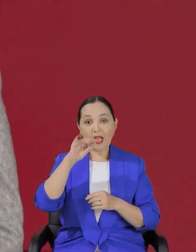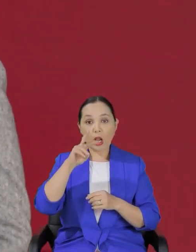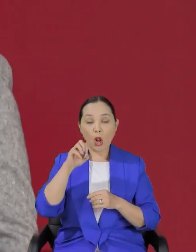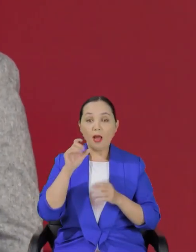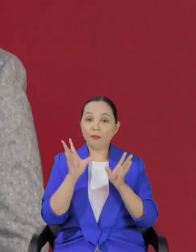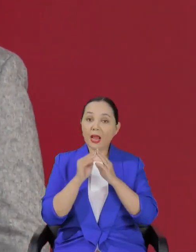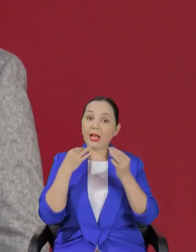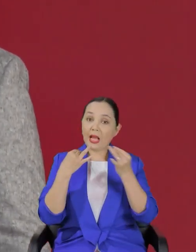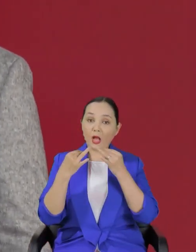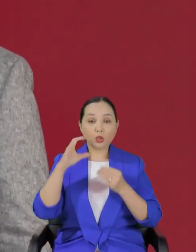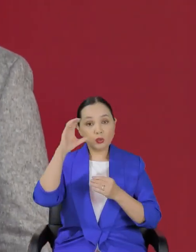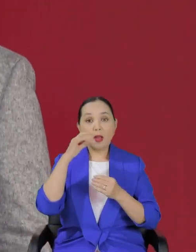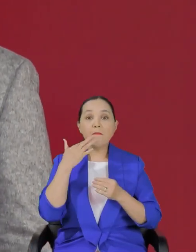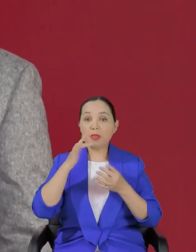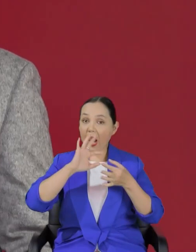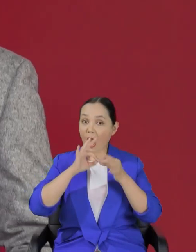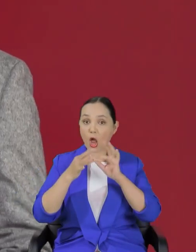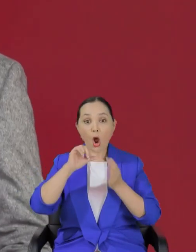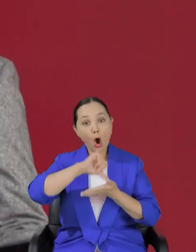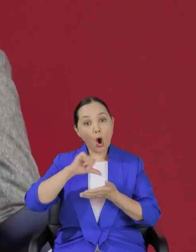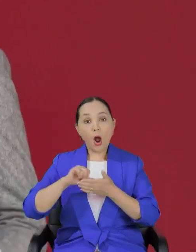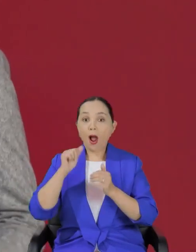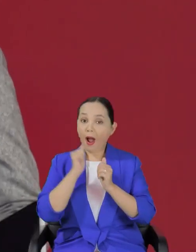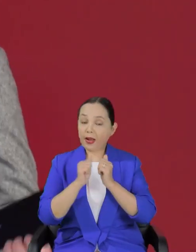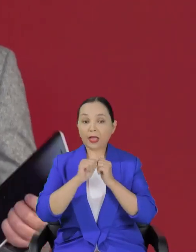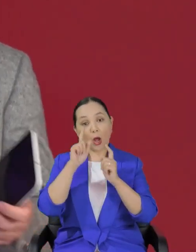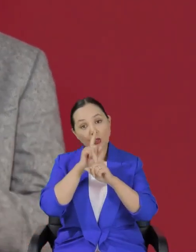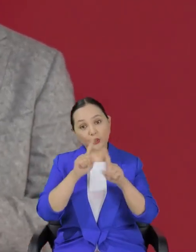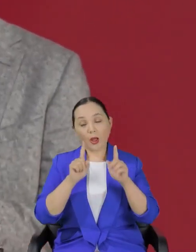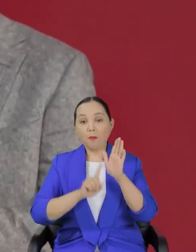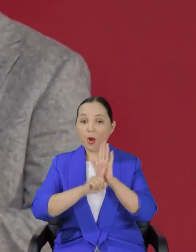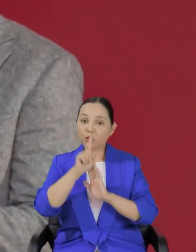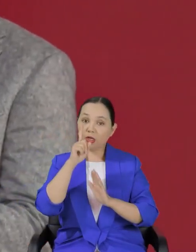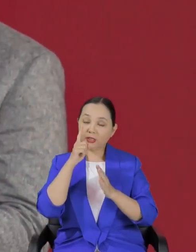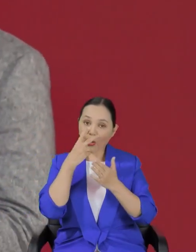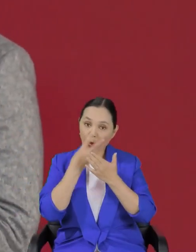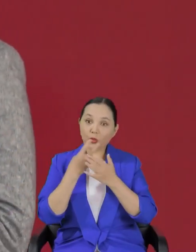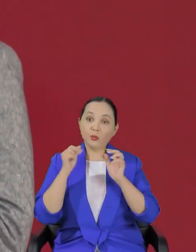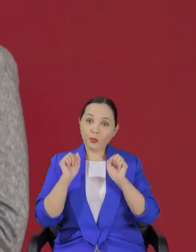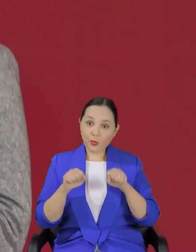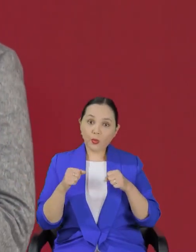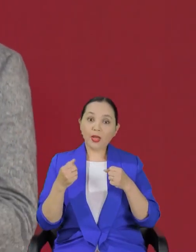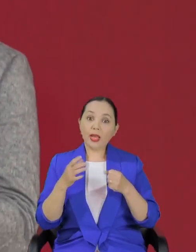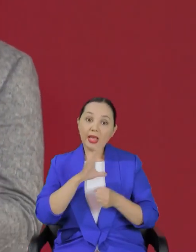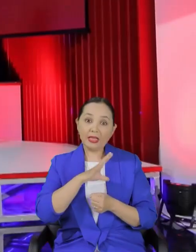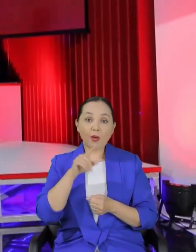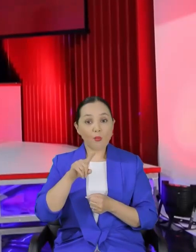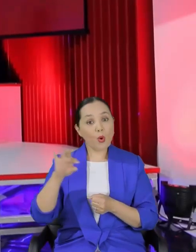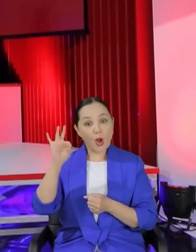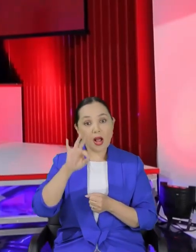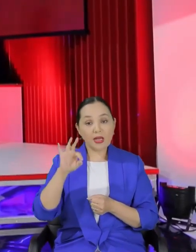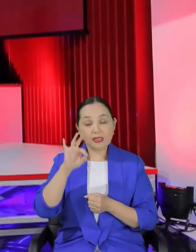Milliy Olimpiyasi xodimlarini har doimgidan o'zgacharoq, boshqacharoq ko'rinishda ko'rish mumkin edi. Bu haqda